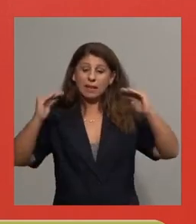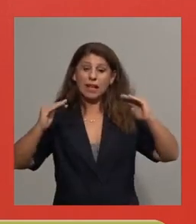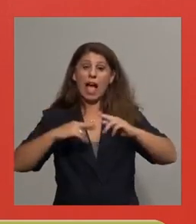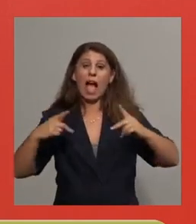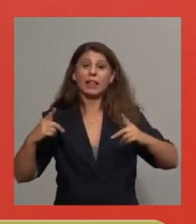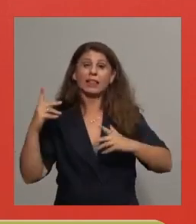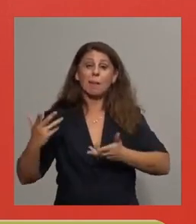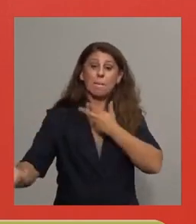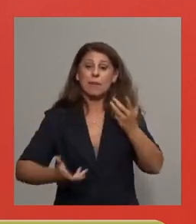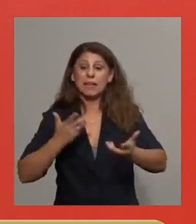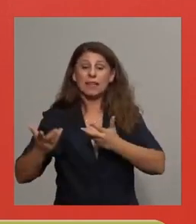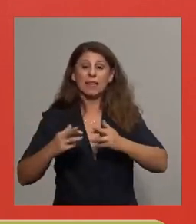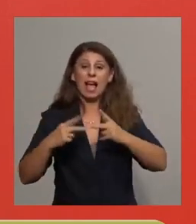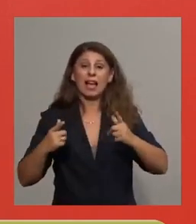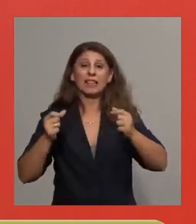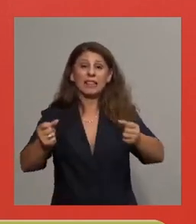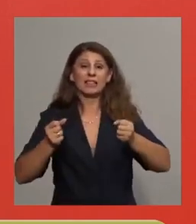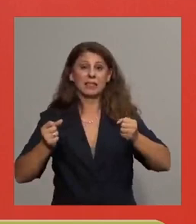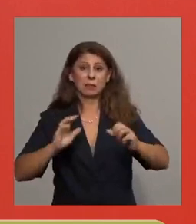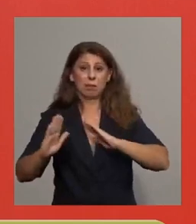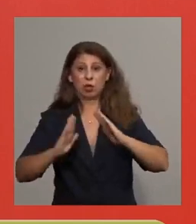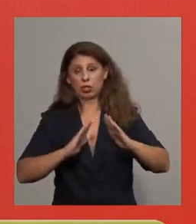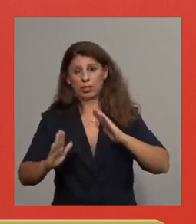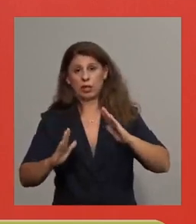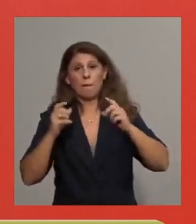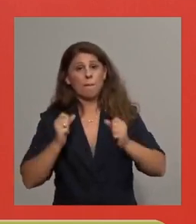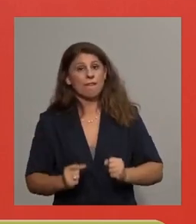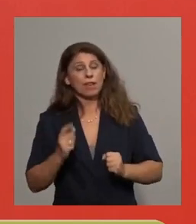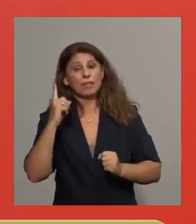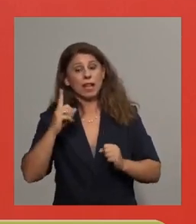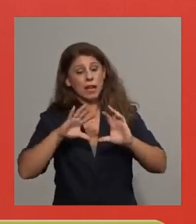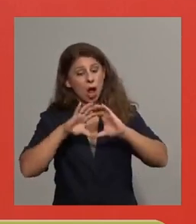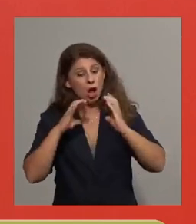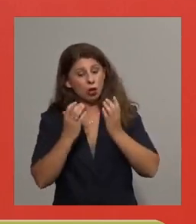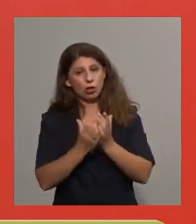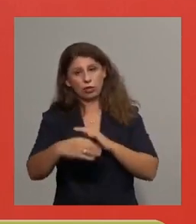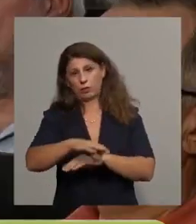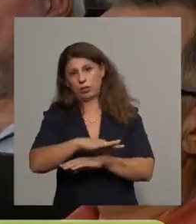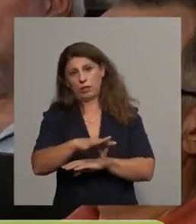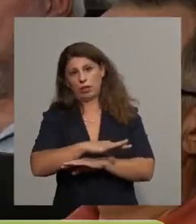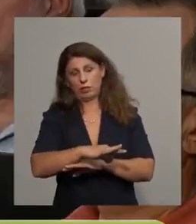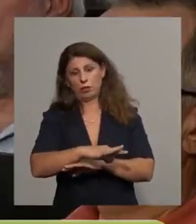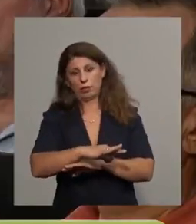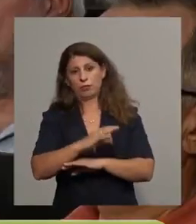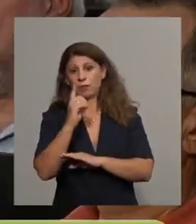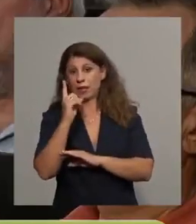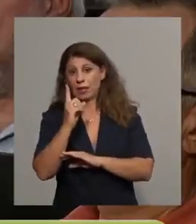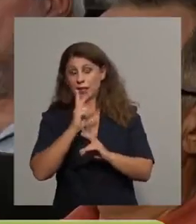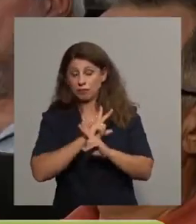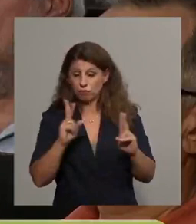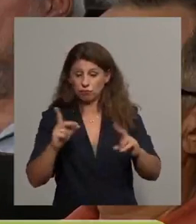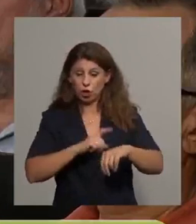αντιπυρική, αντισεισμική προστασία με βάση έναν ολοκληρωμένο σχεδιασμό και ένα